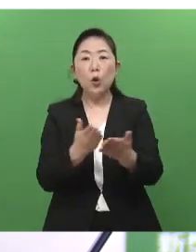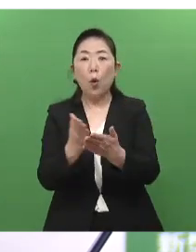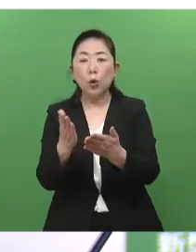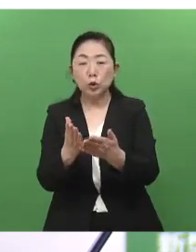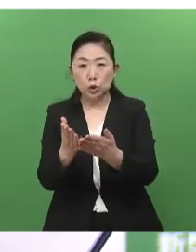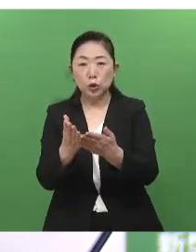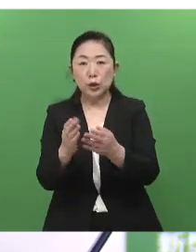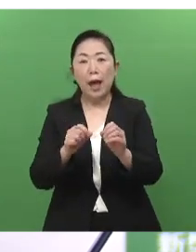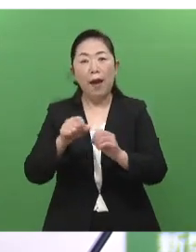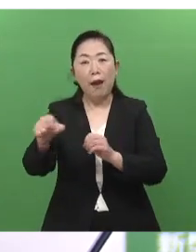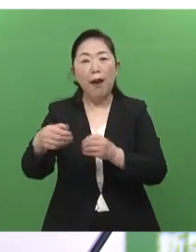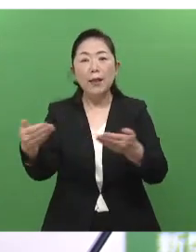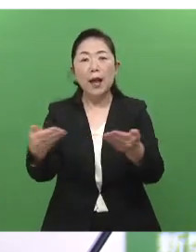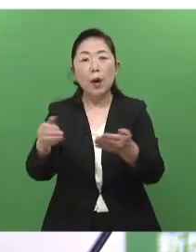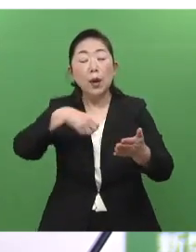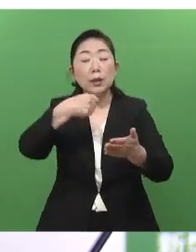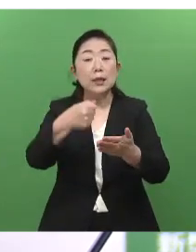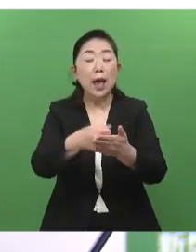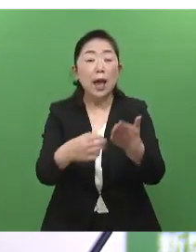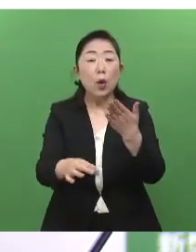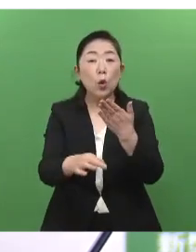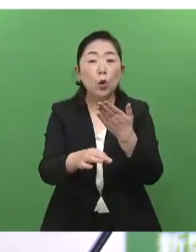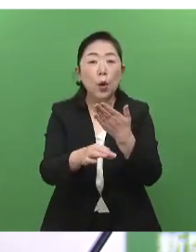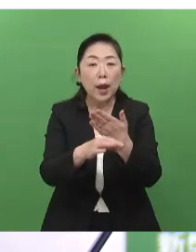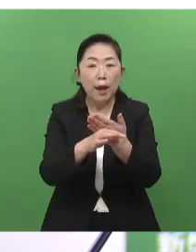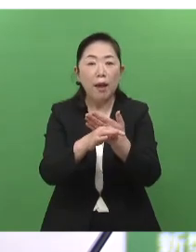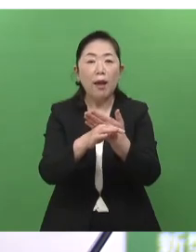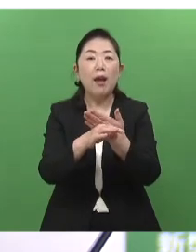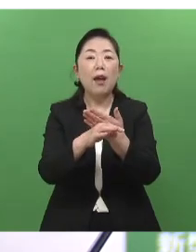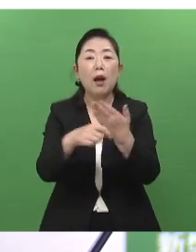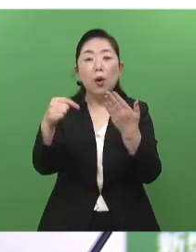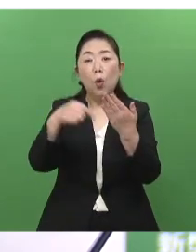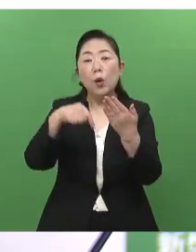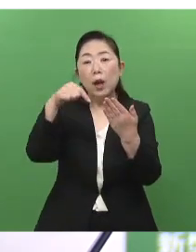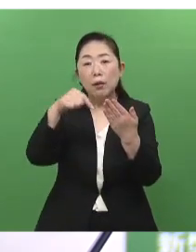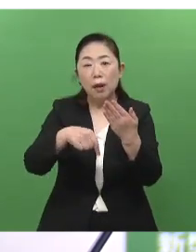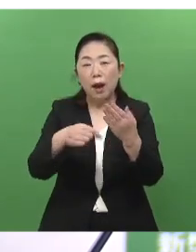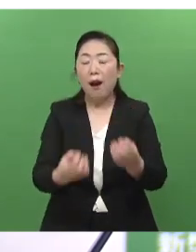成功したという例は、まさに新しい、この、